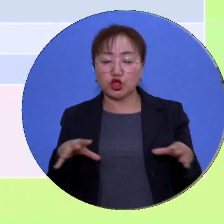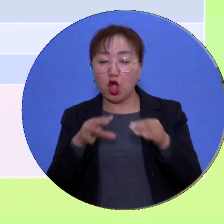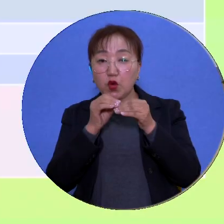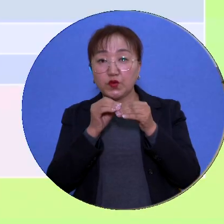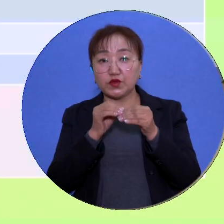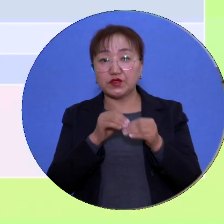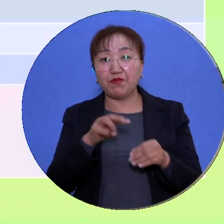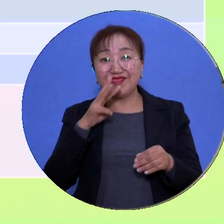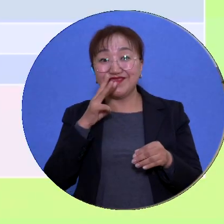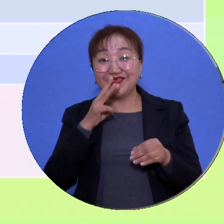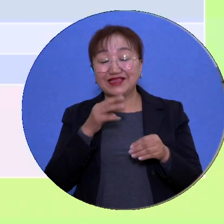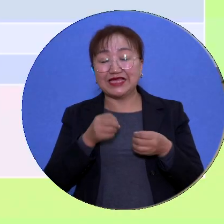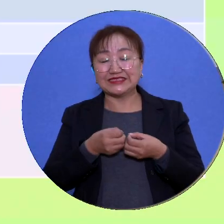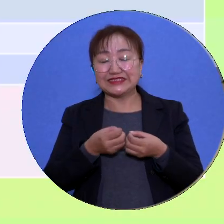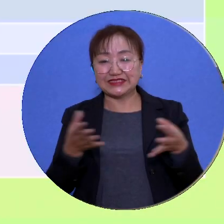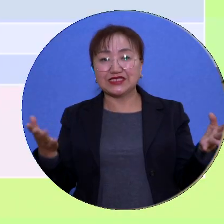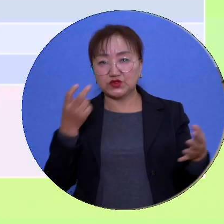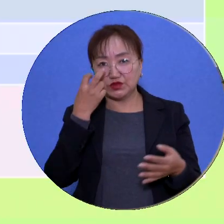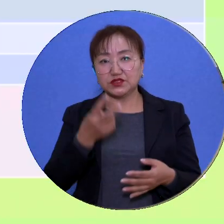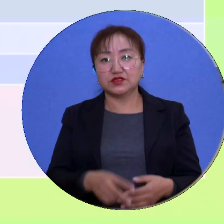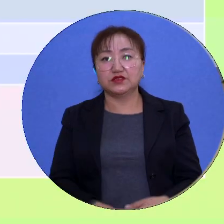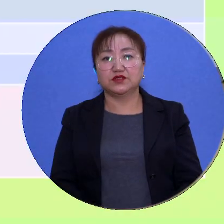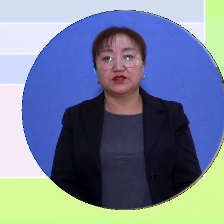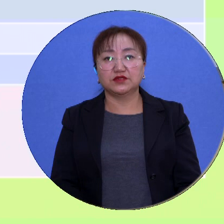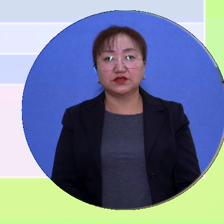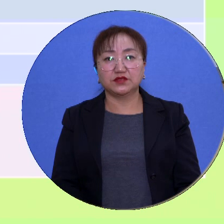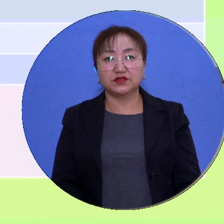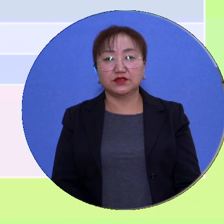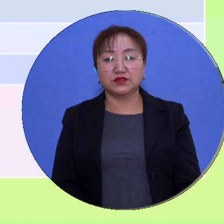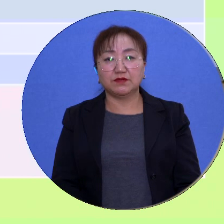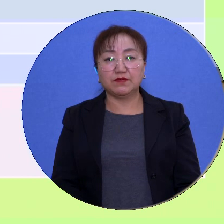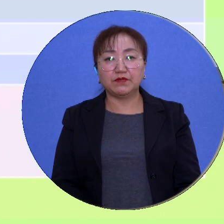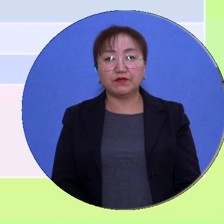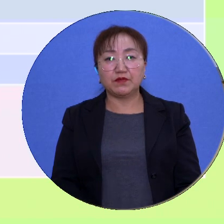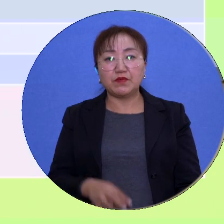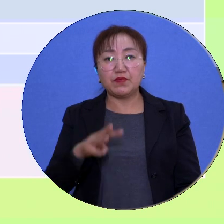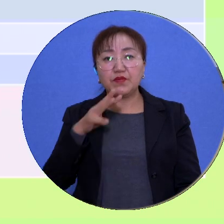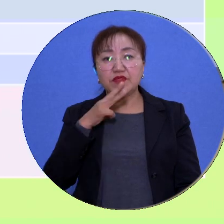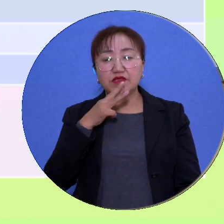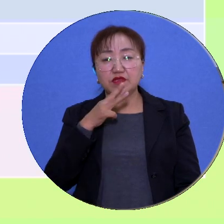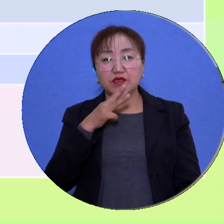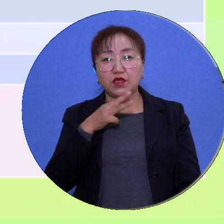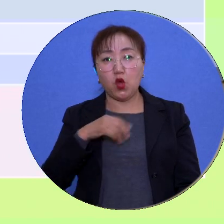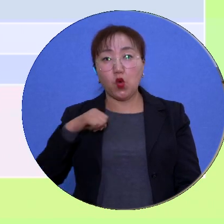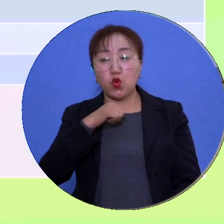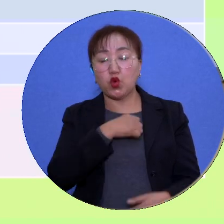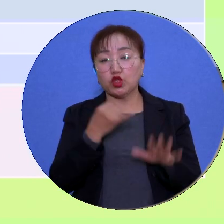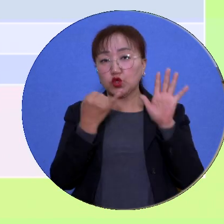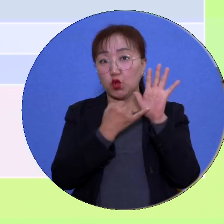པའི དེད